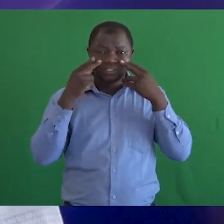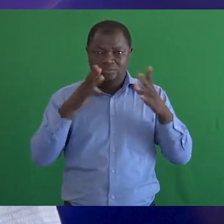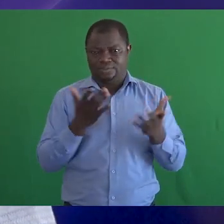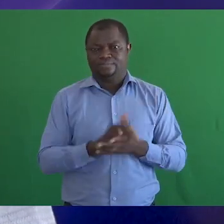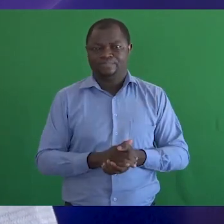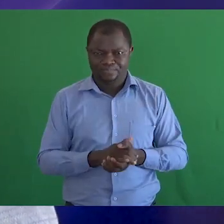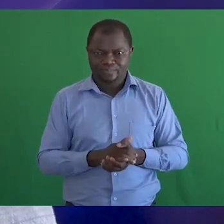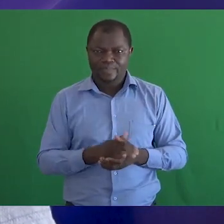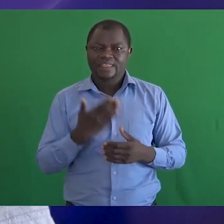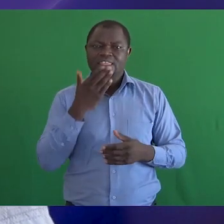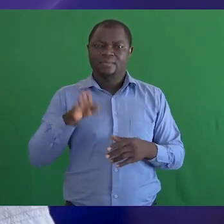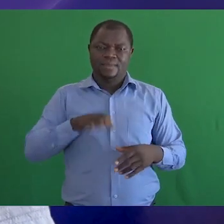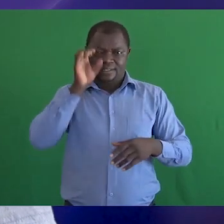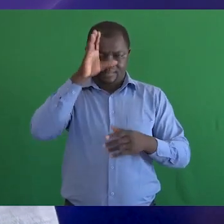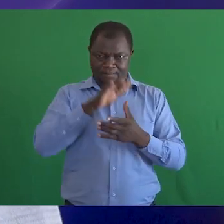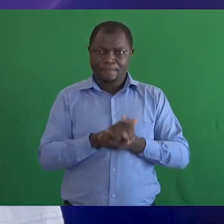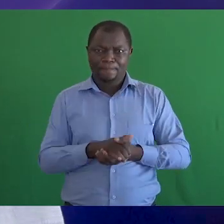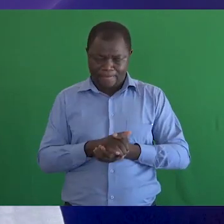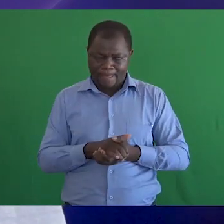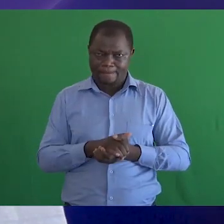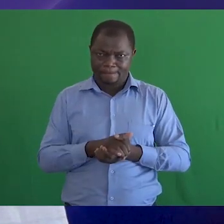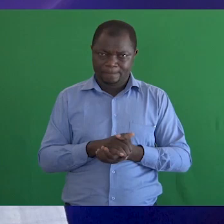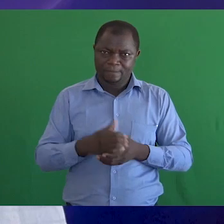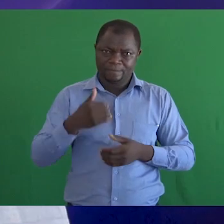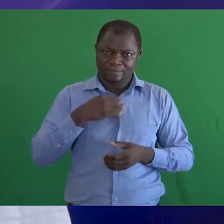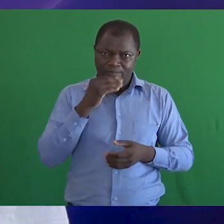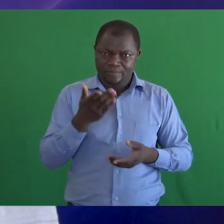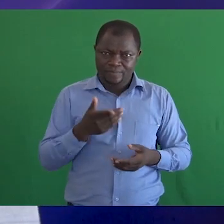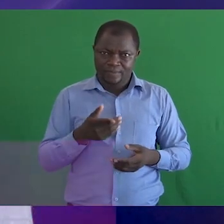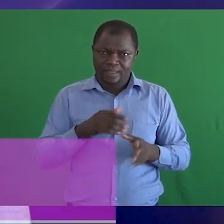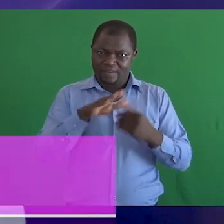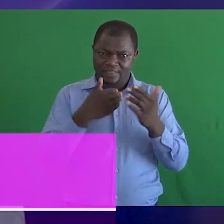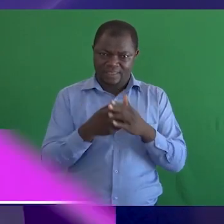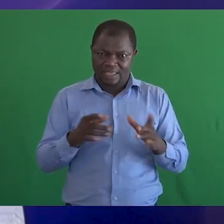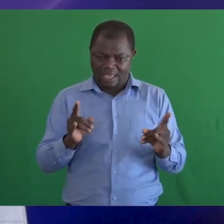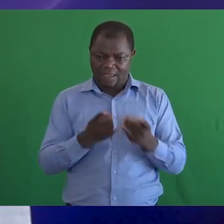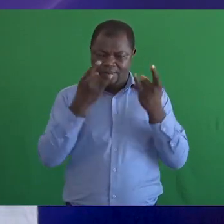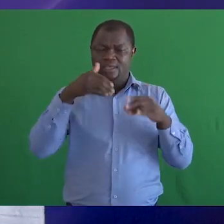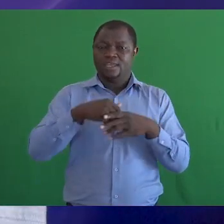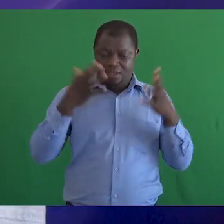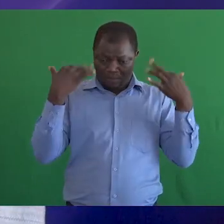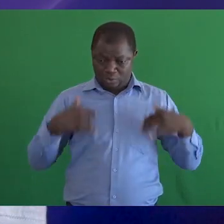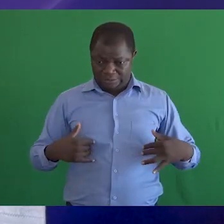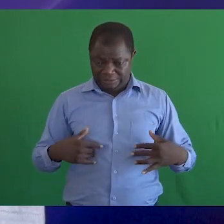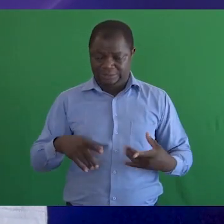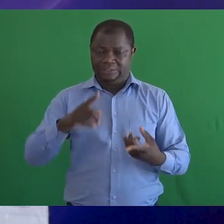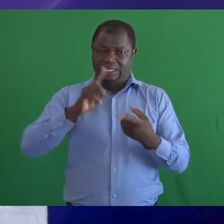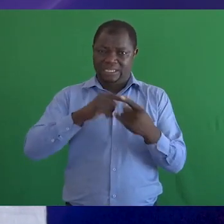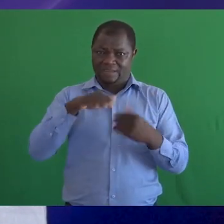zvipi? Ndinotenda Mai Chisamba. Onko. Tataura nenyaya inetika pamuviri, nenyaya inetika